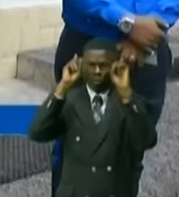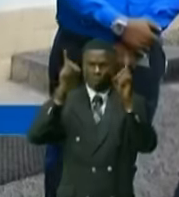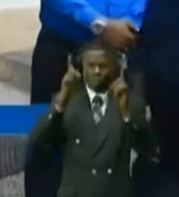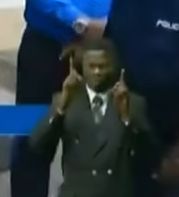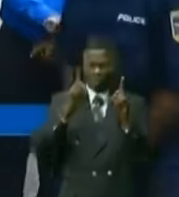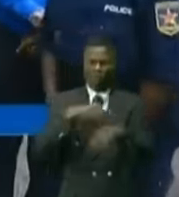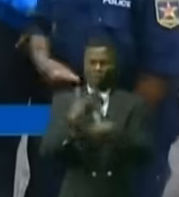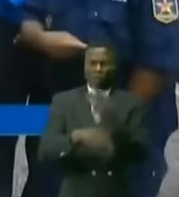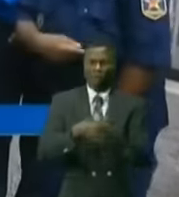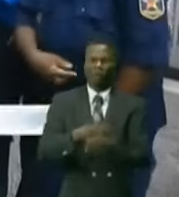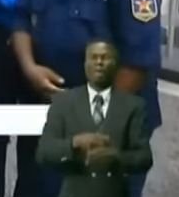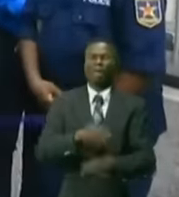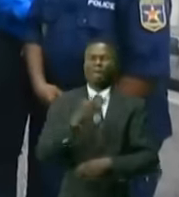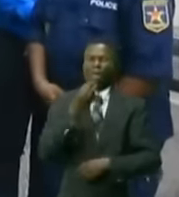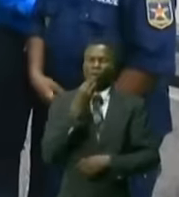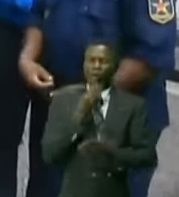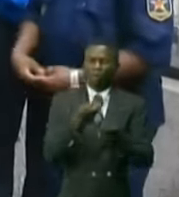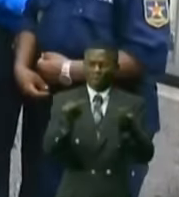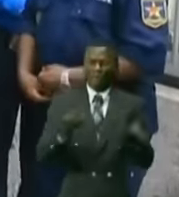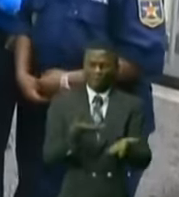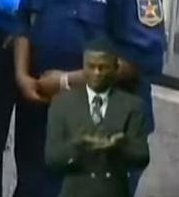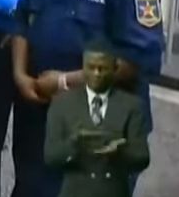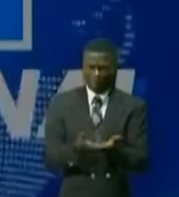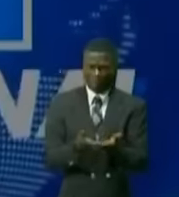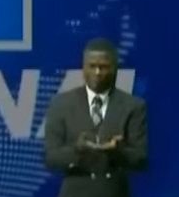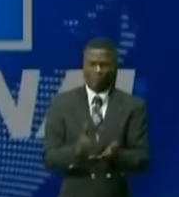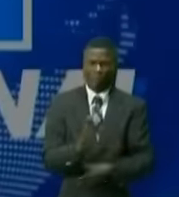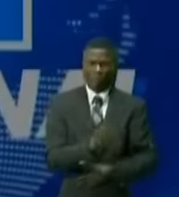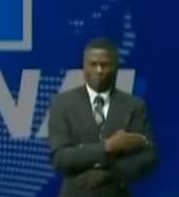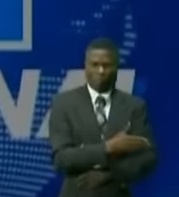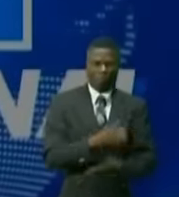doivent jouer les inspecteurs sur le terrain.